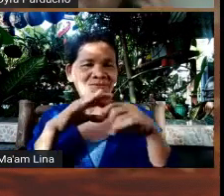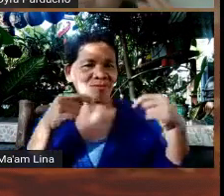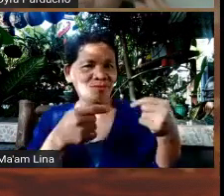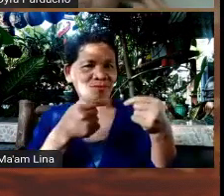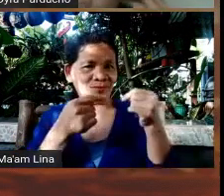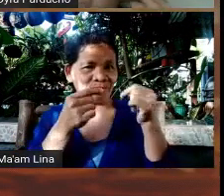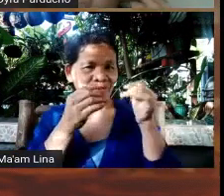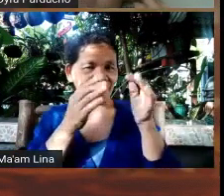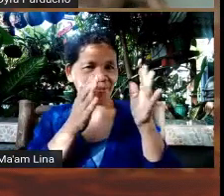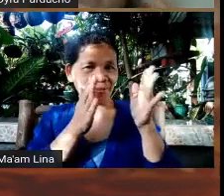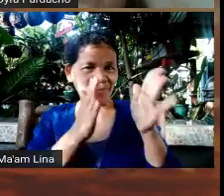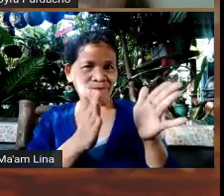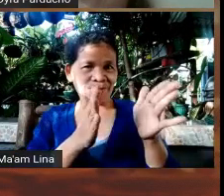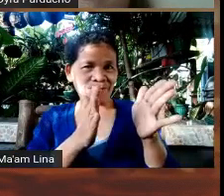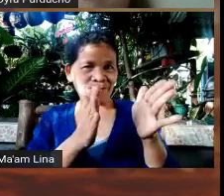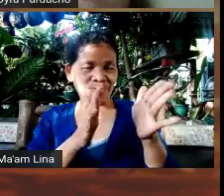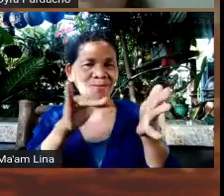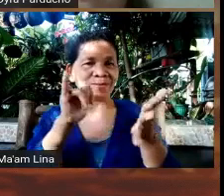mananampalataya.